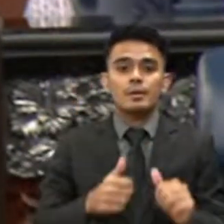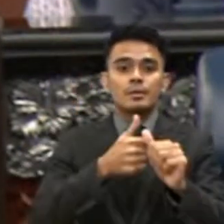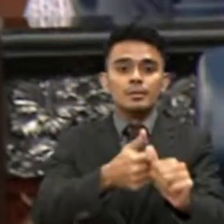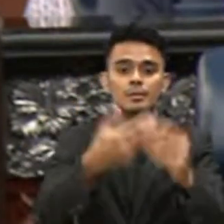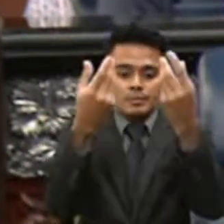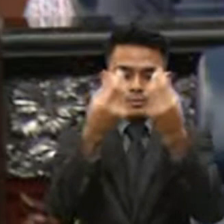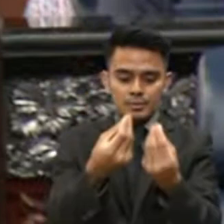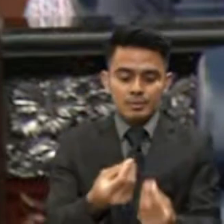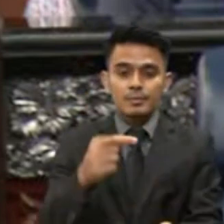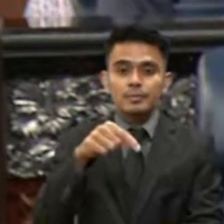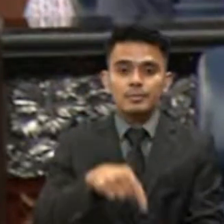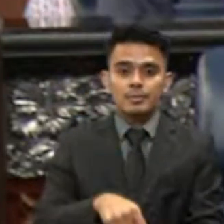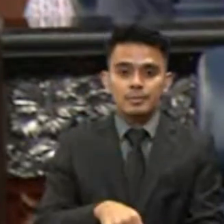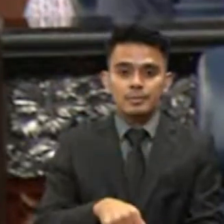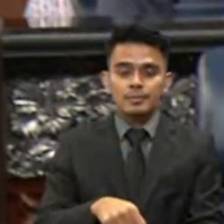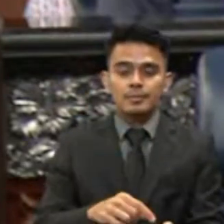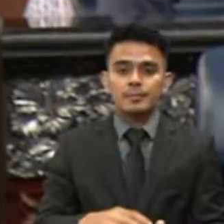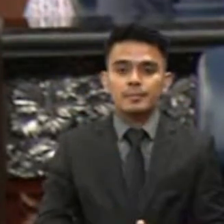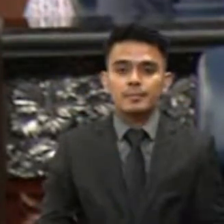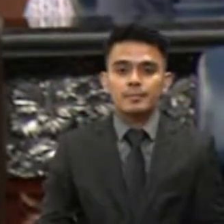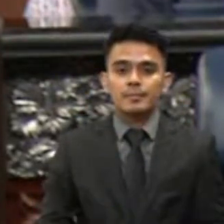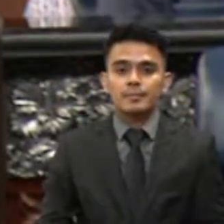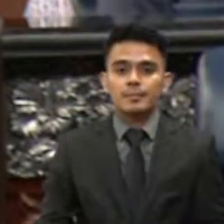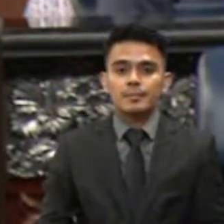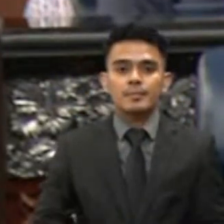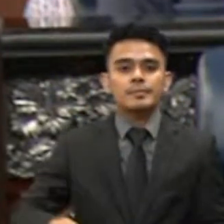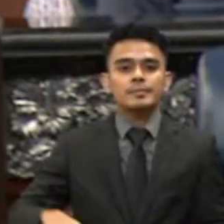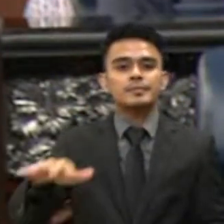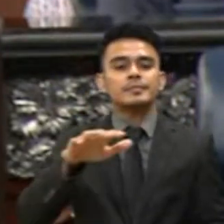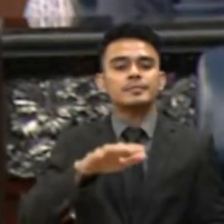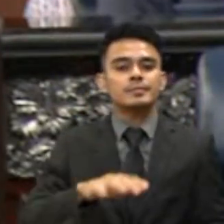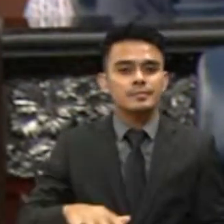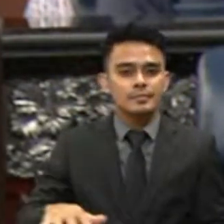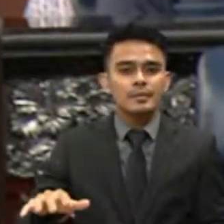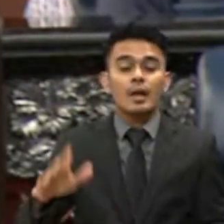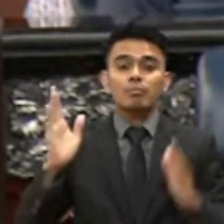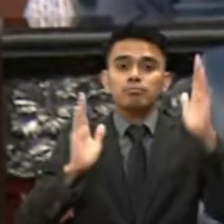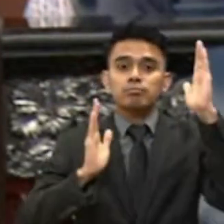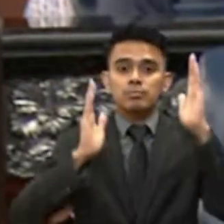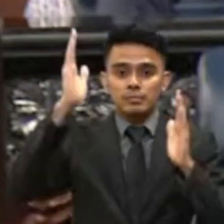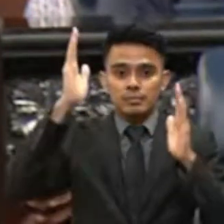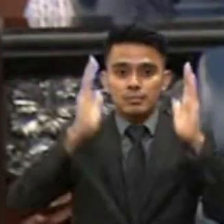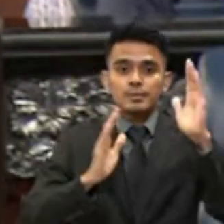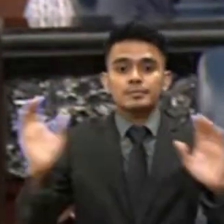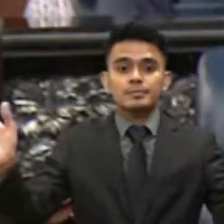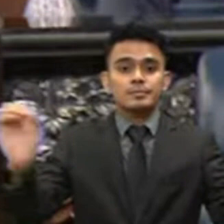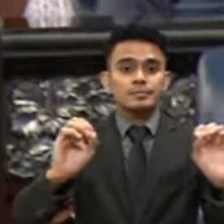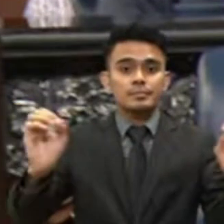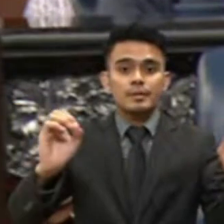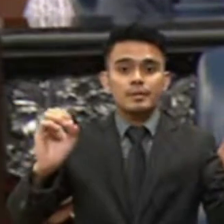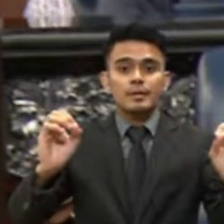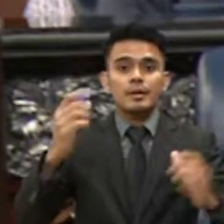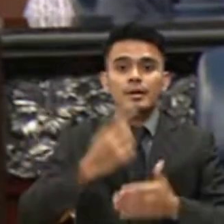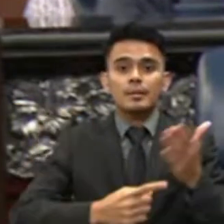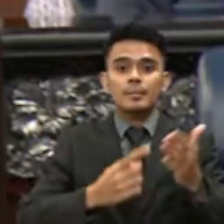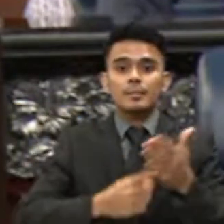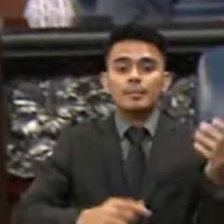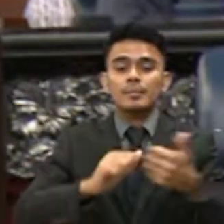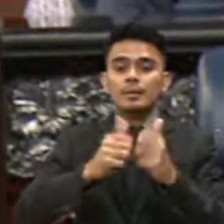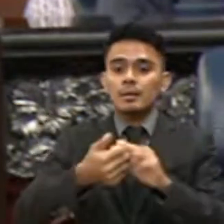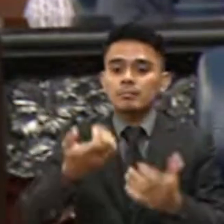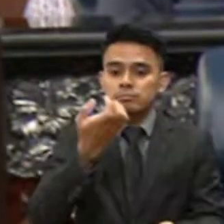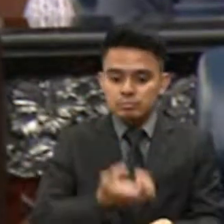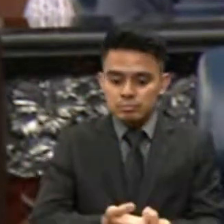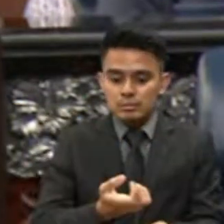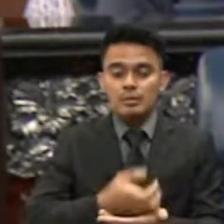statistik ini adalah dijangkaukan bahwa Malaysia tidak akan mengalami kegawatan ekonomi